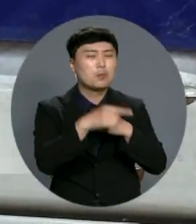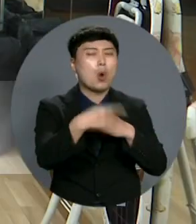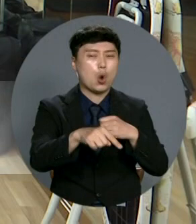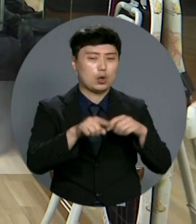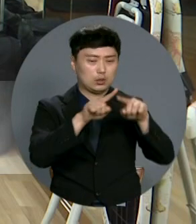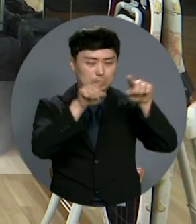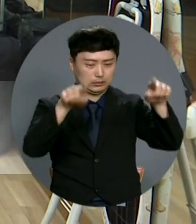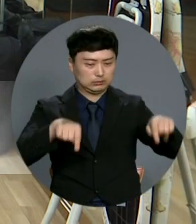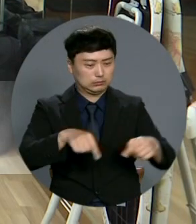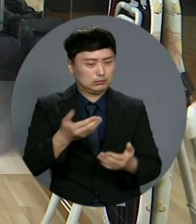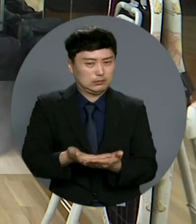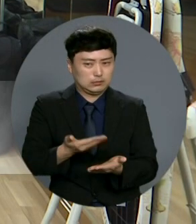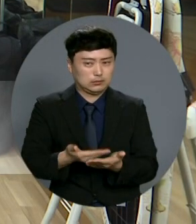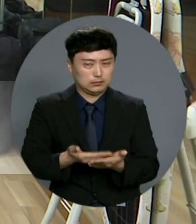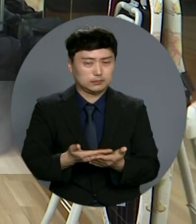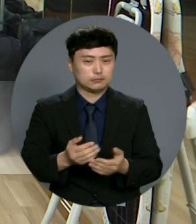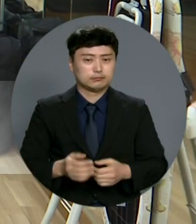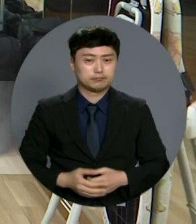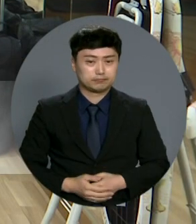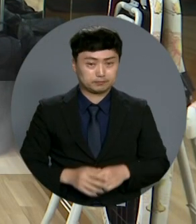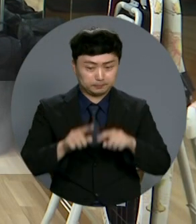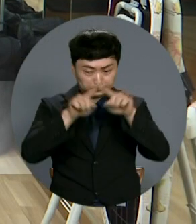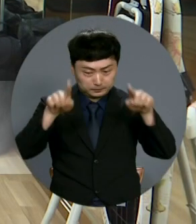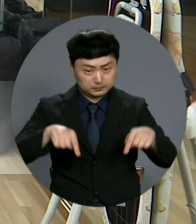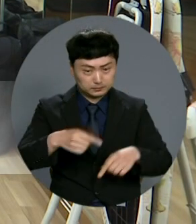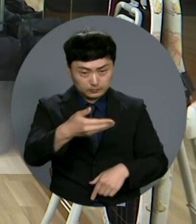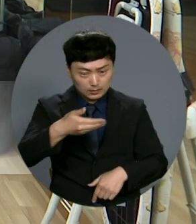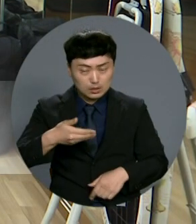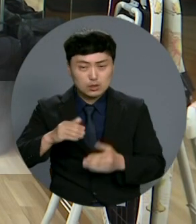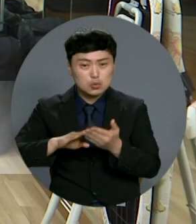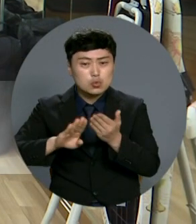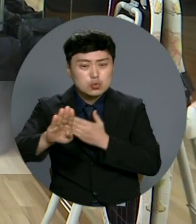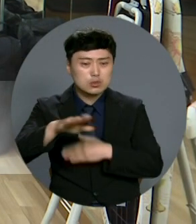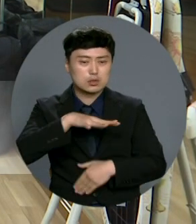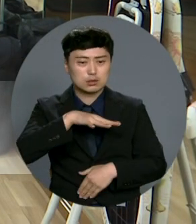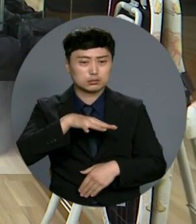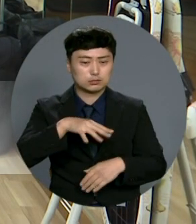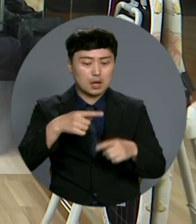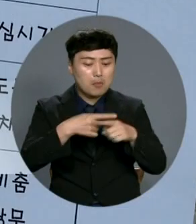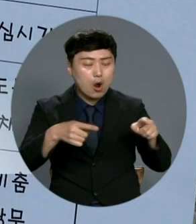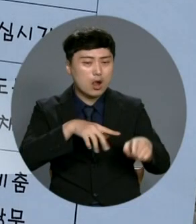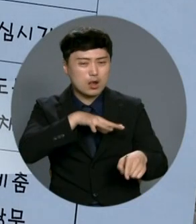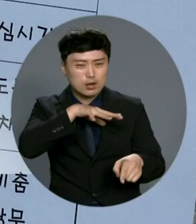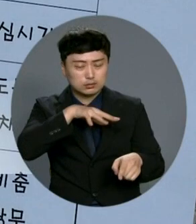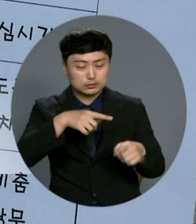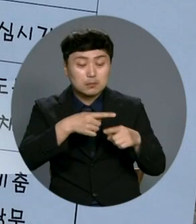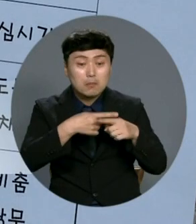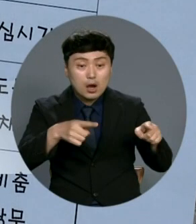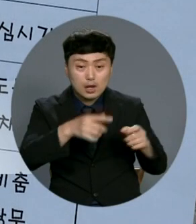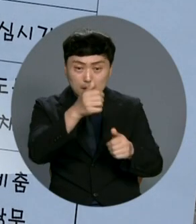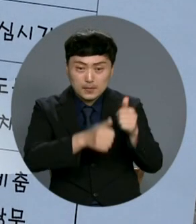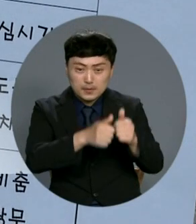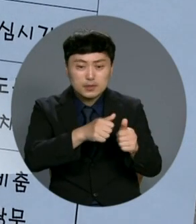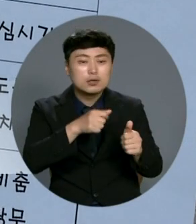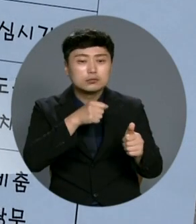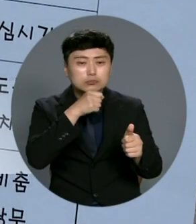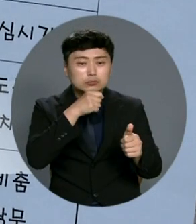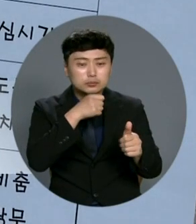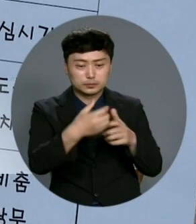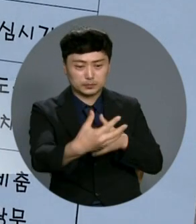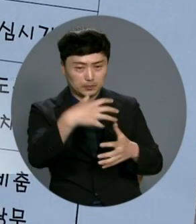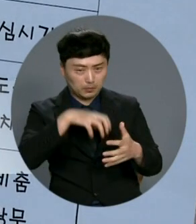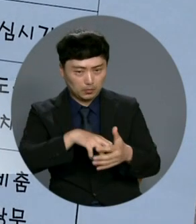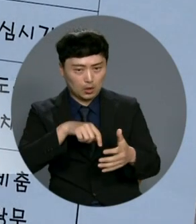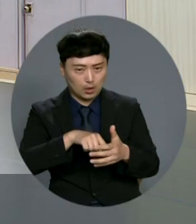받았습니다. 하지만 사유서를 받은 뒤에는 평정 점수에 반영하겠다고 태도를 바꿨고 자신이